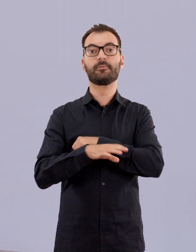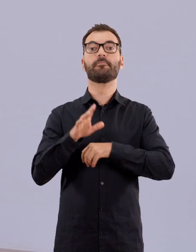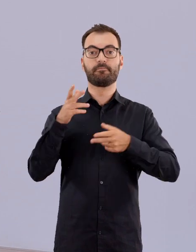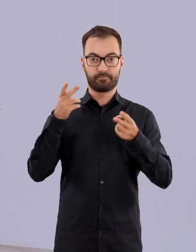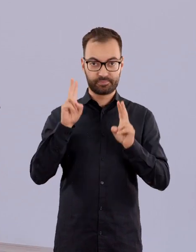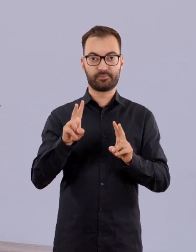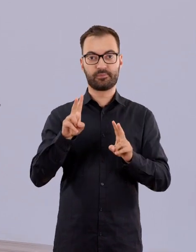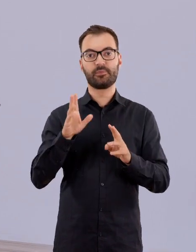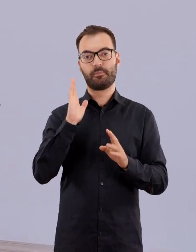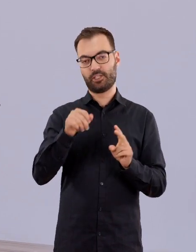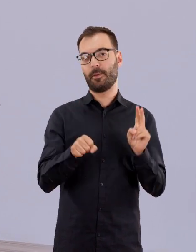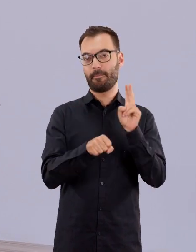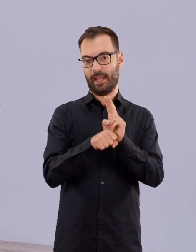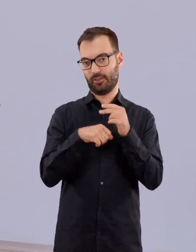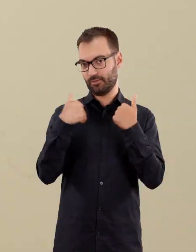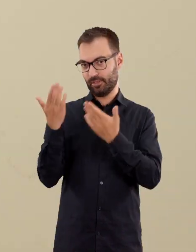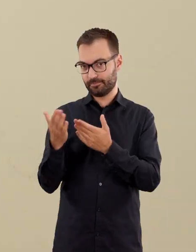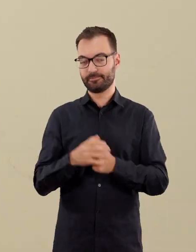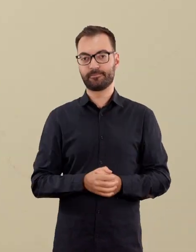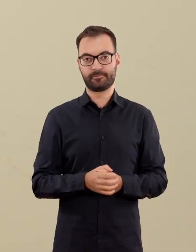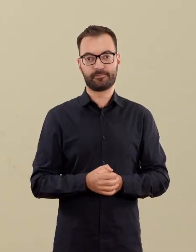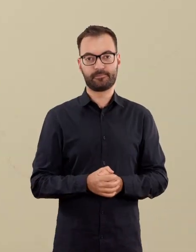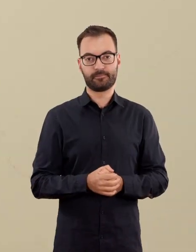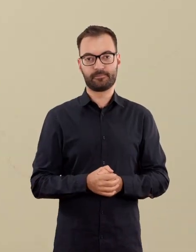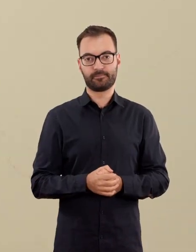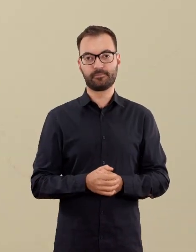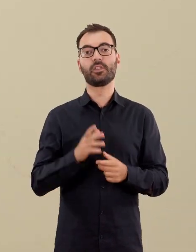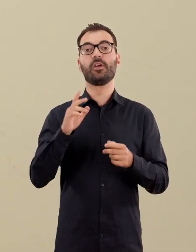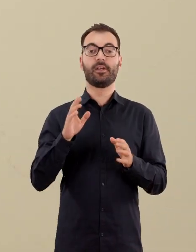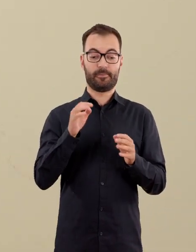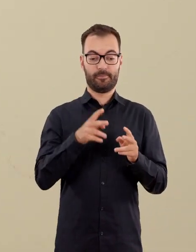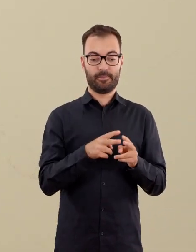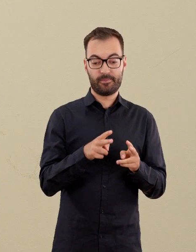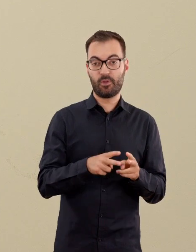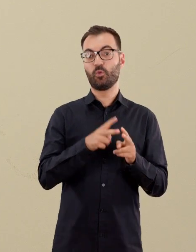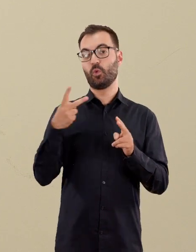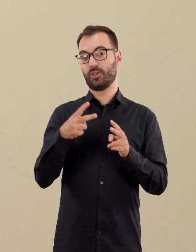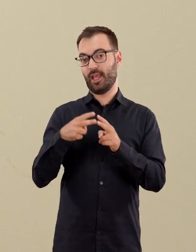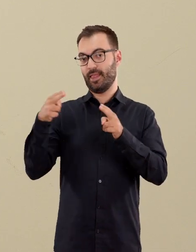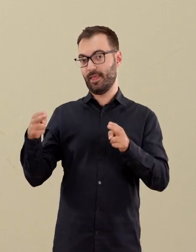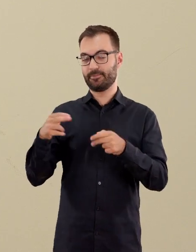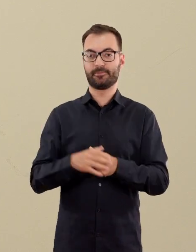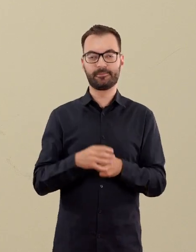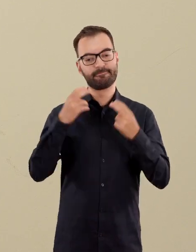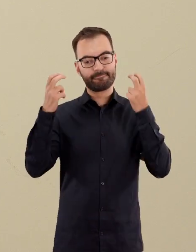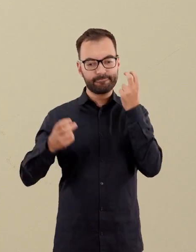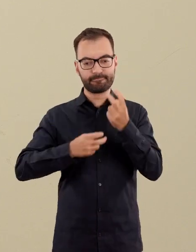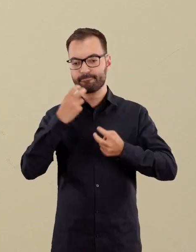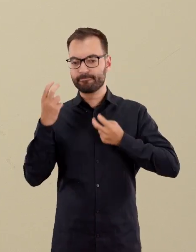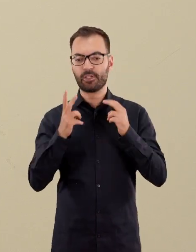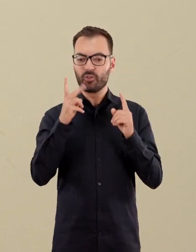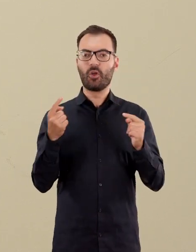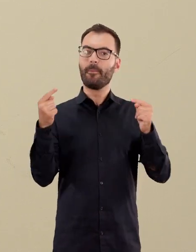otrzyma możliwość wsparcia ze strony mentora, wówczas rozpoczyna się krok drugi, w czasie którego